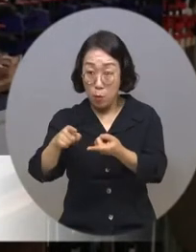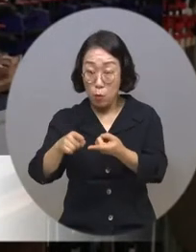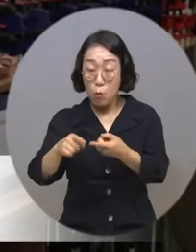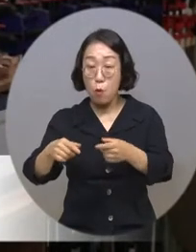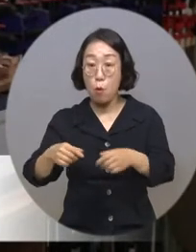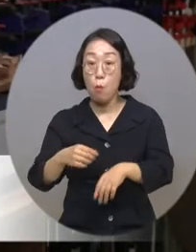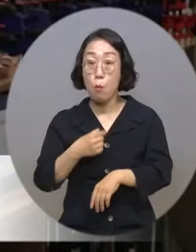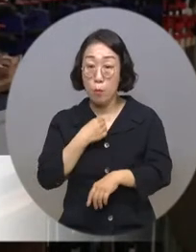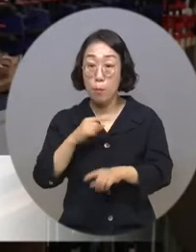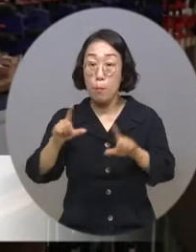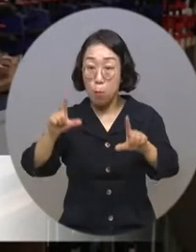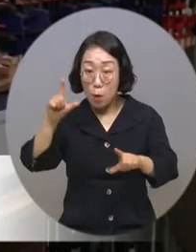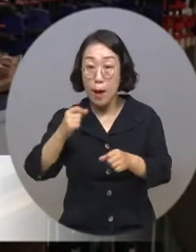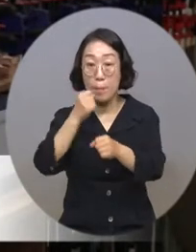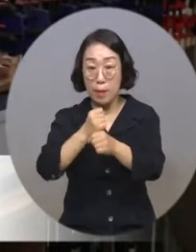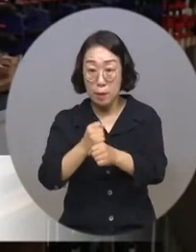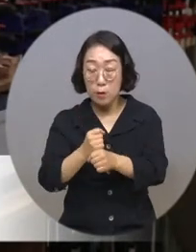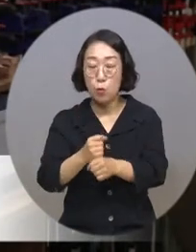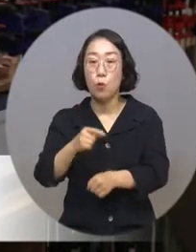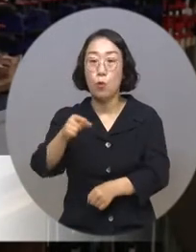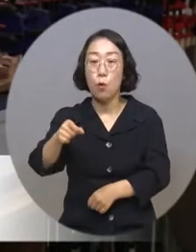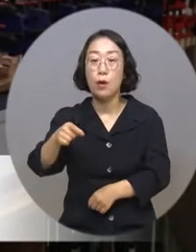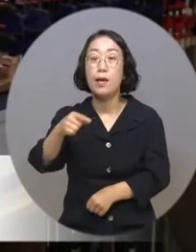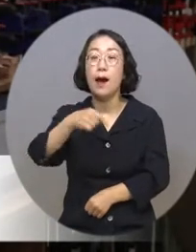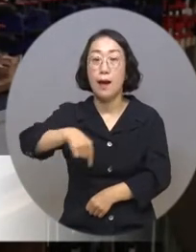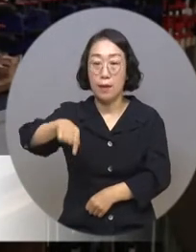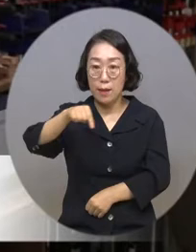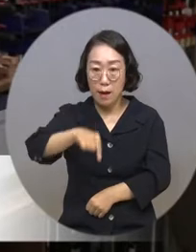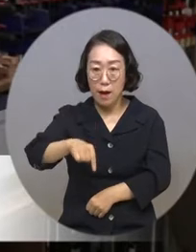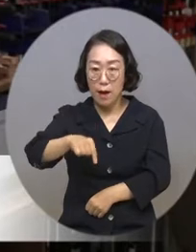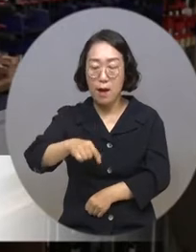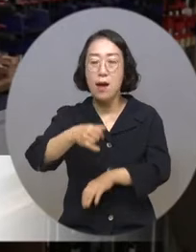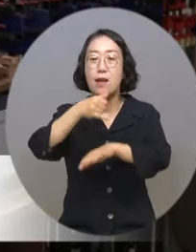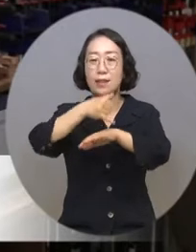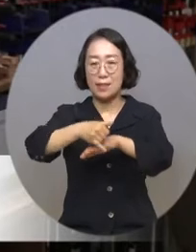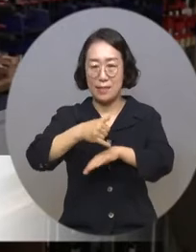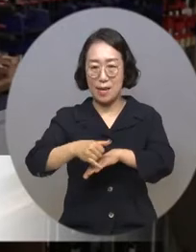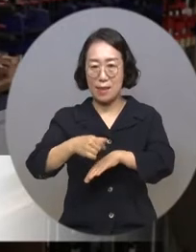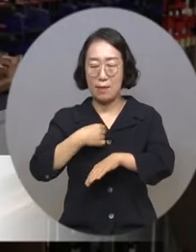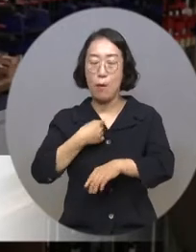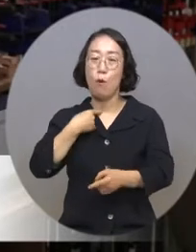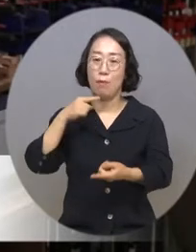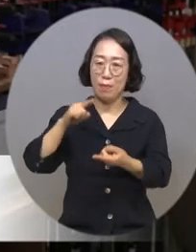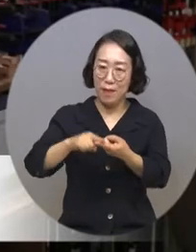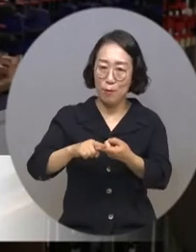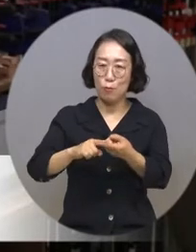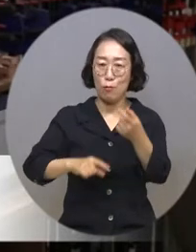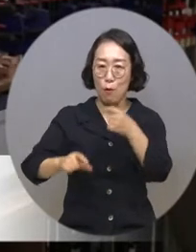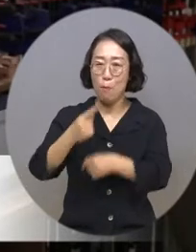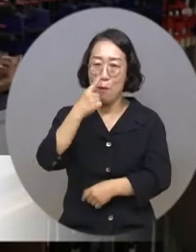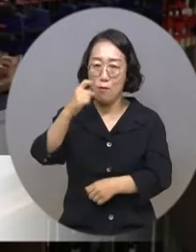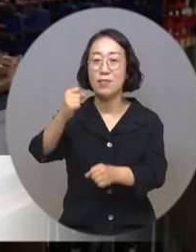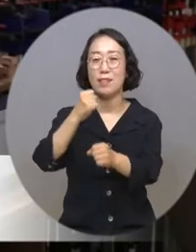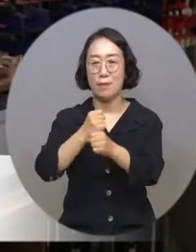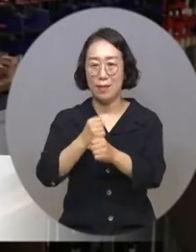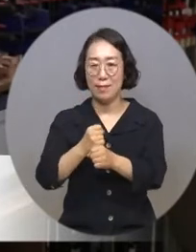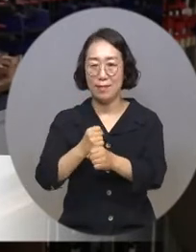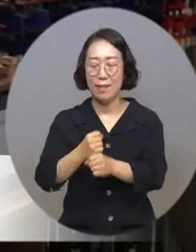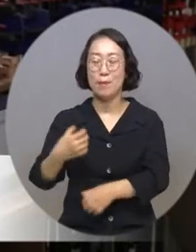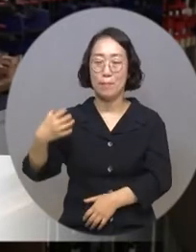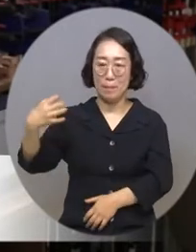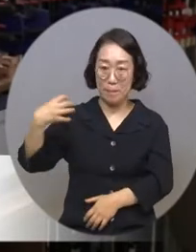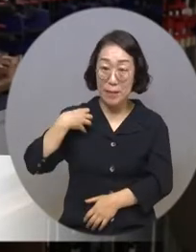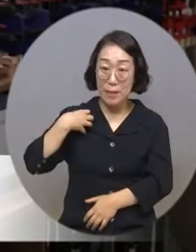먼저 담아내고 그 기능을 담아내면서 이제 그 디자인을 제가 풀어나가는 그런 숙제라고 생각을 하고요. 이제 그